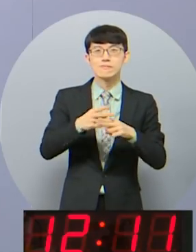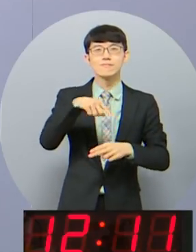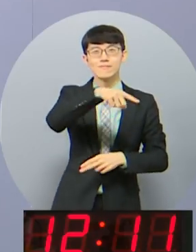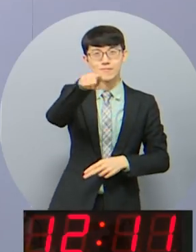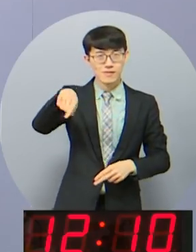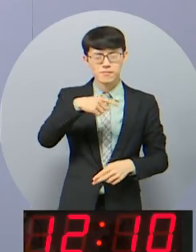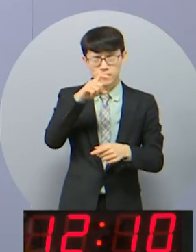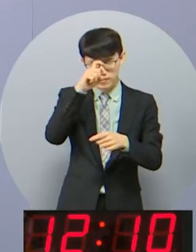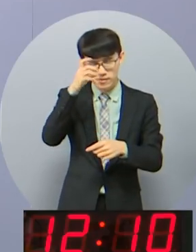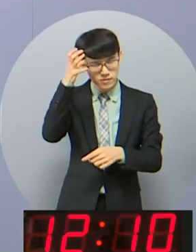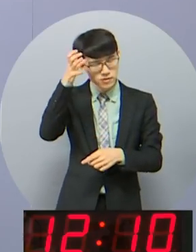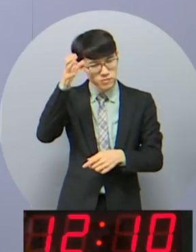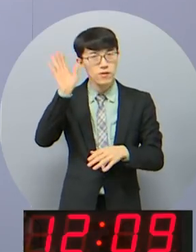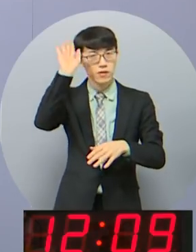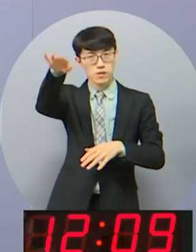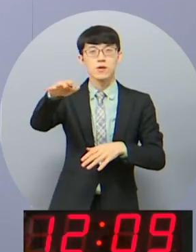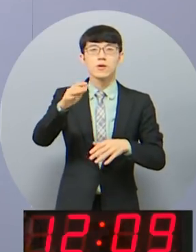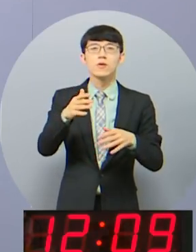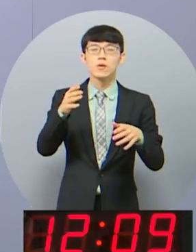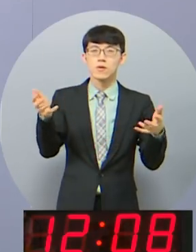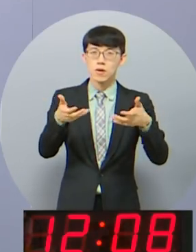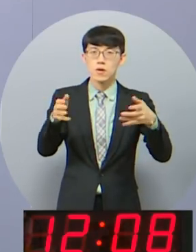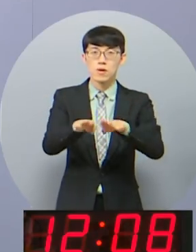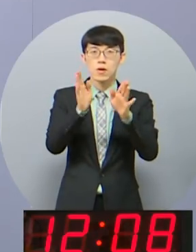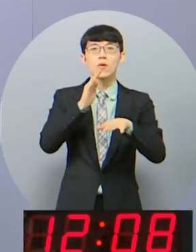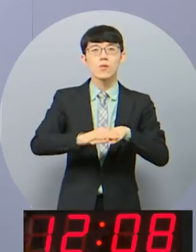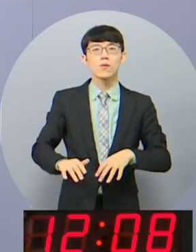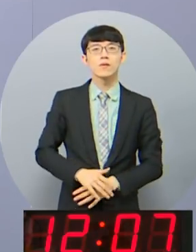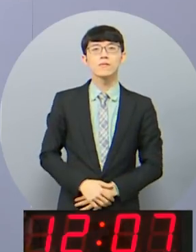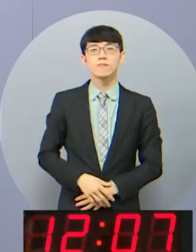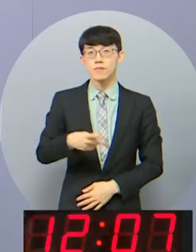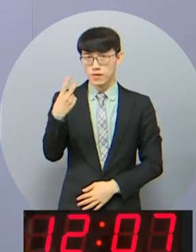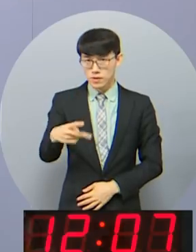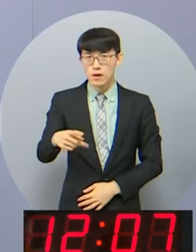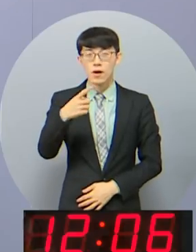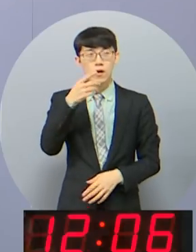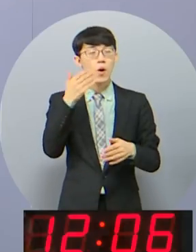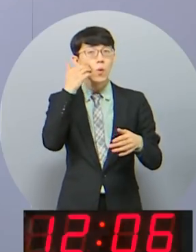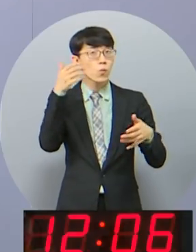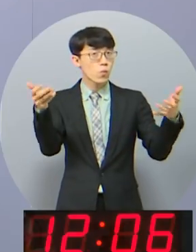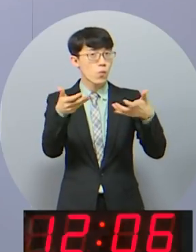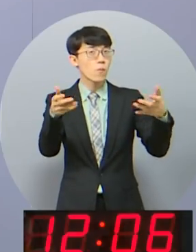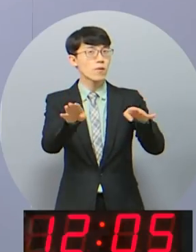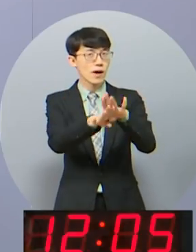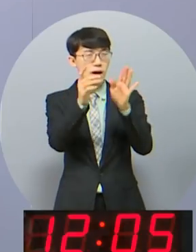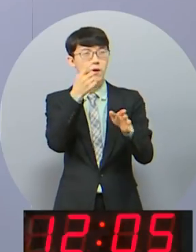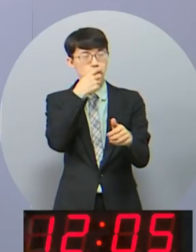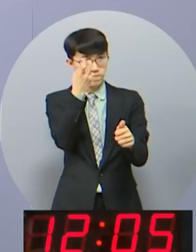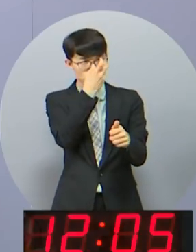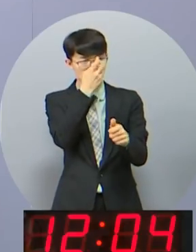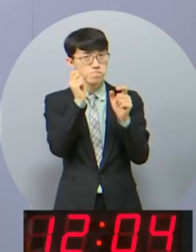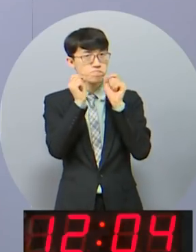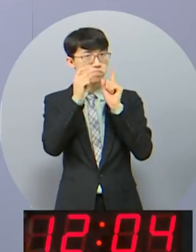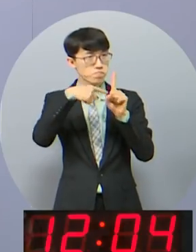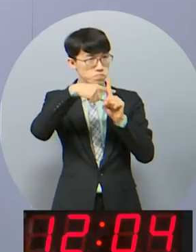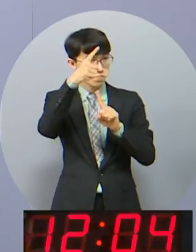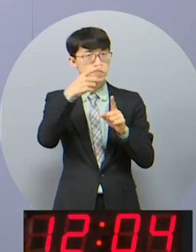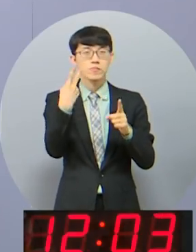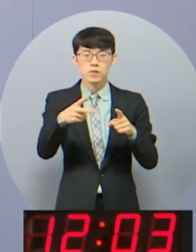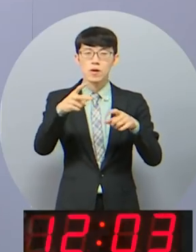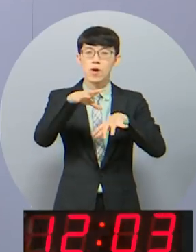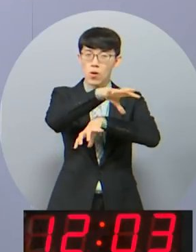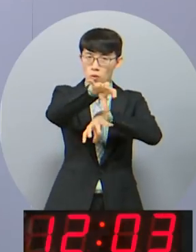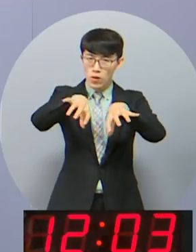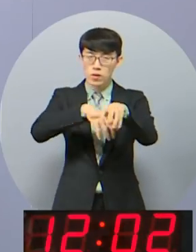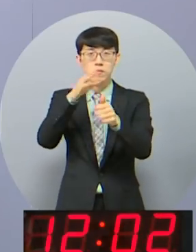会开始施工。我们也会持续监督施工的品质还有环境生态的维护，这个都